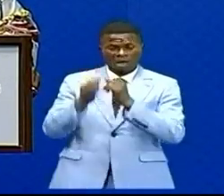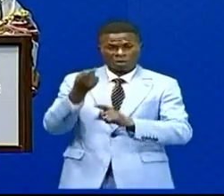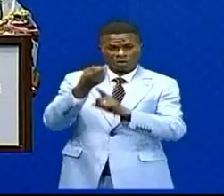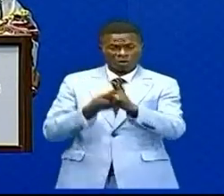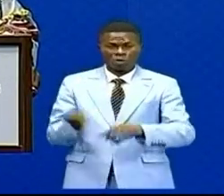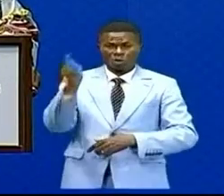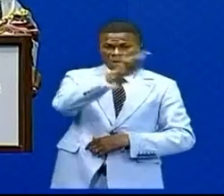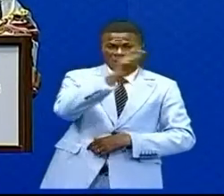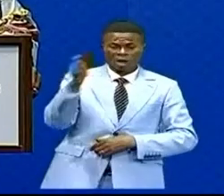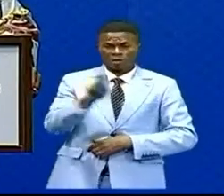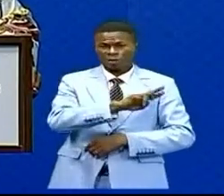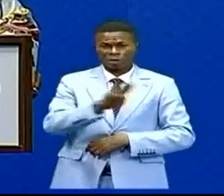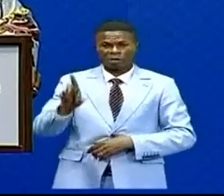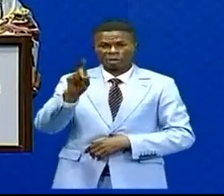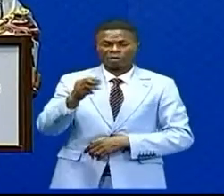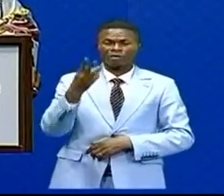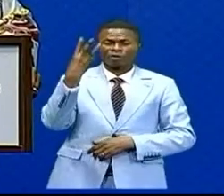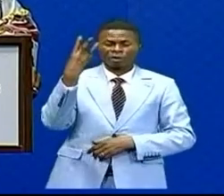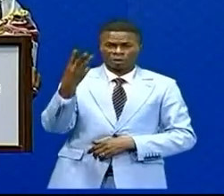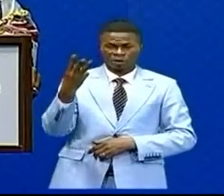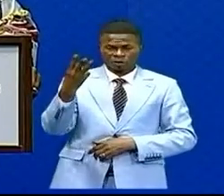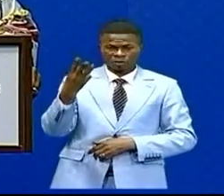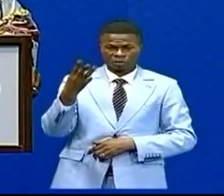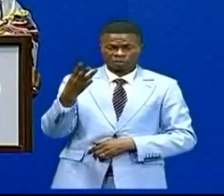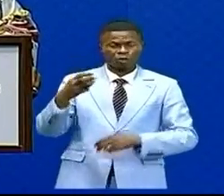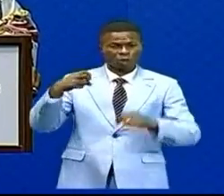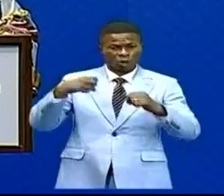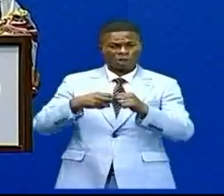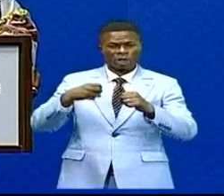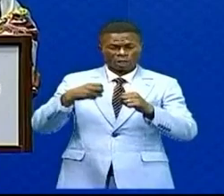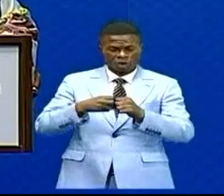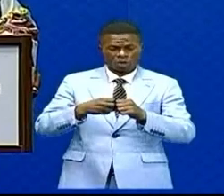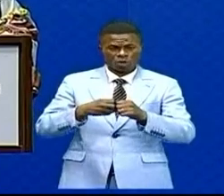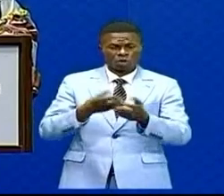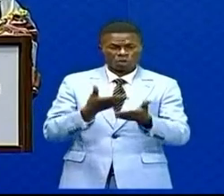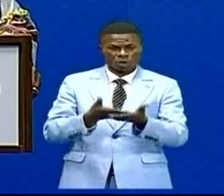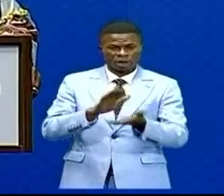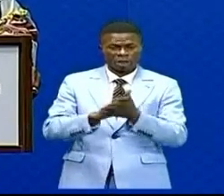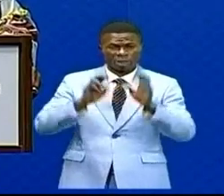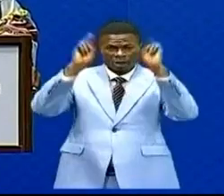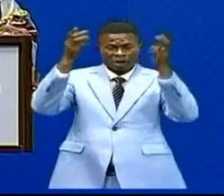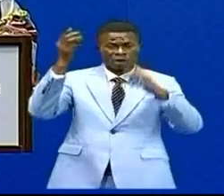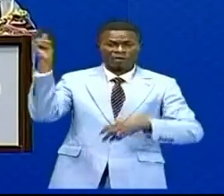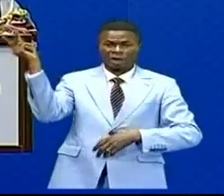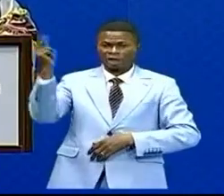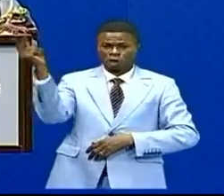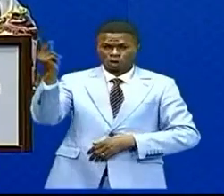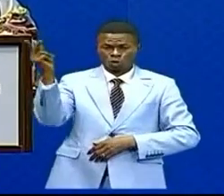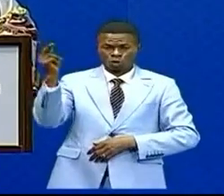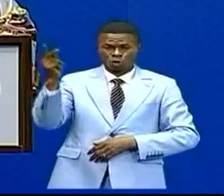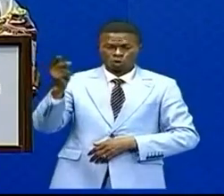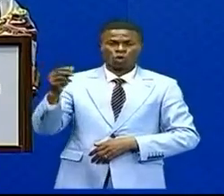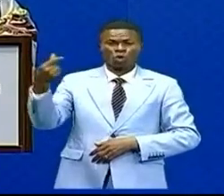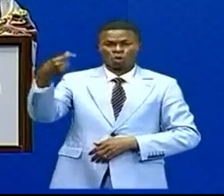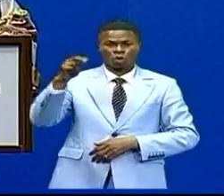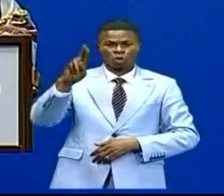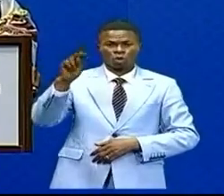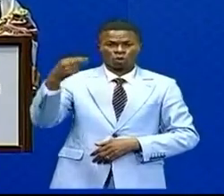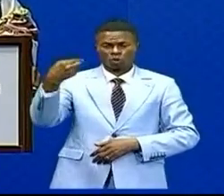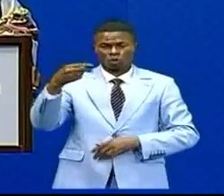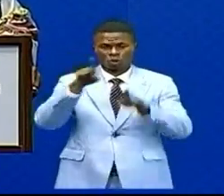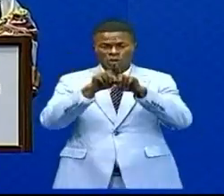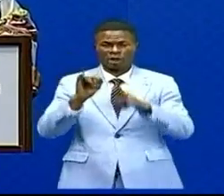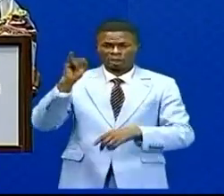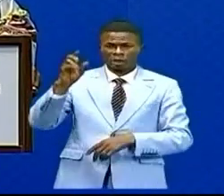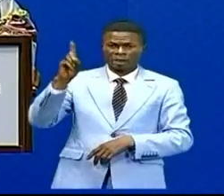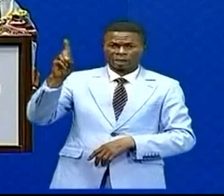d'avril 2023, la desserte en électricité des villes de Kikwit, Gungu et Idiofa